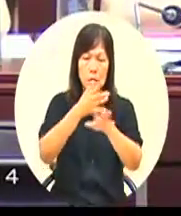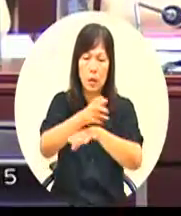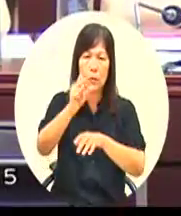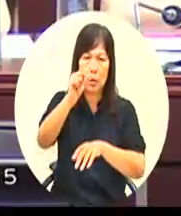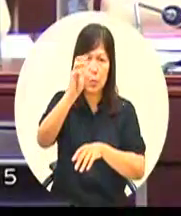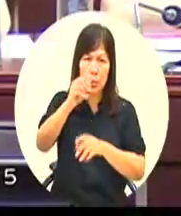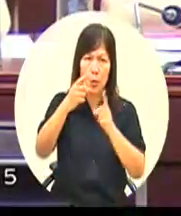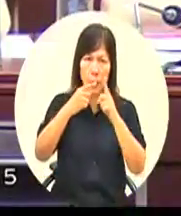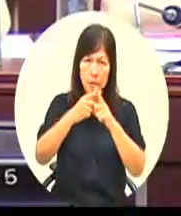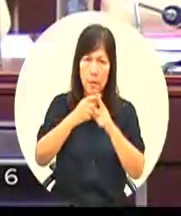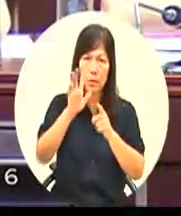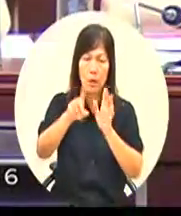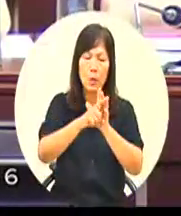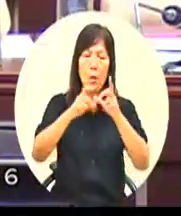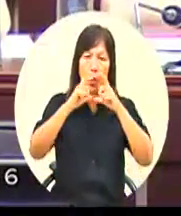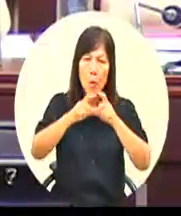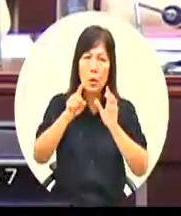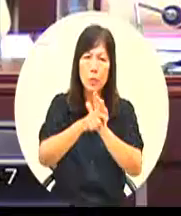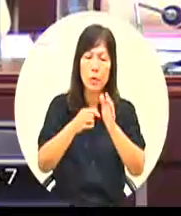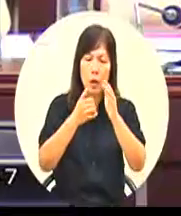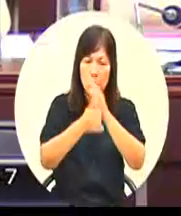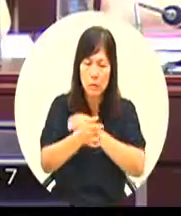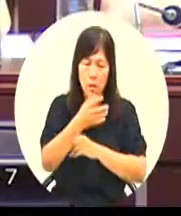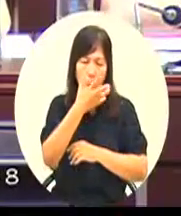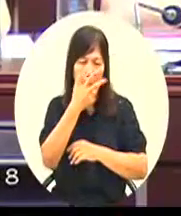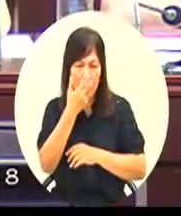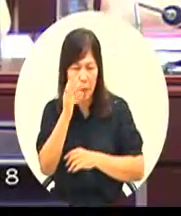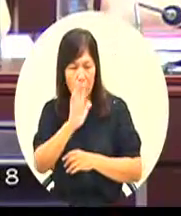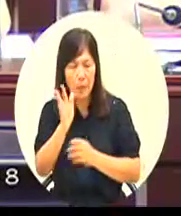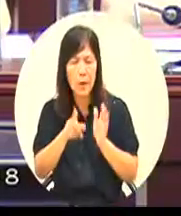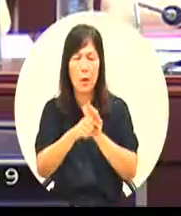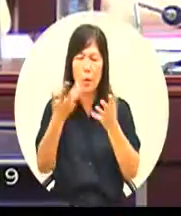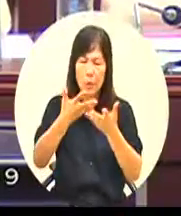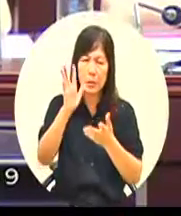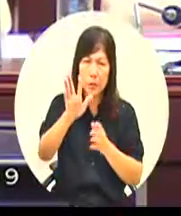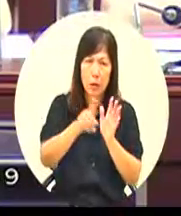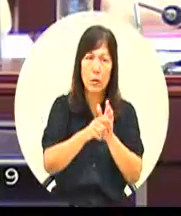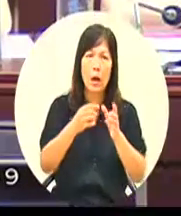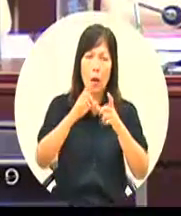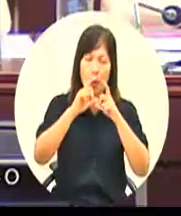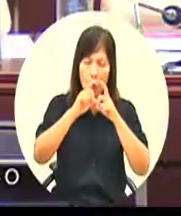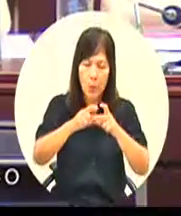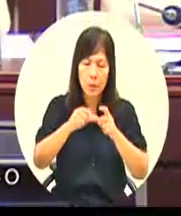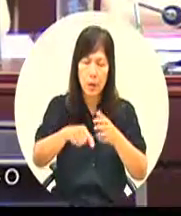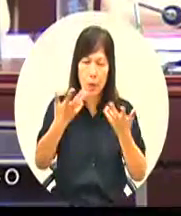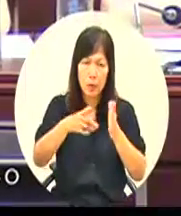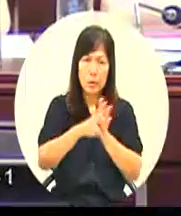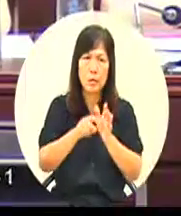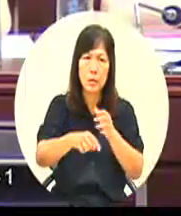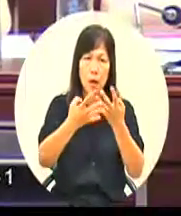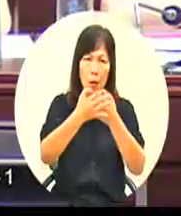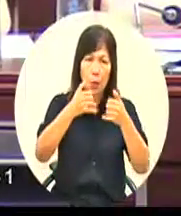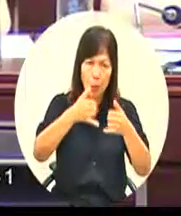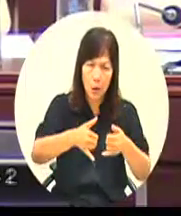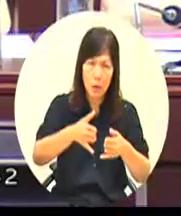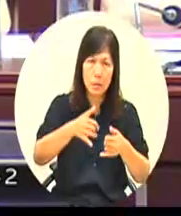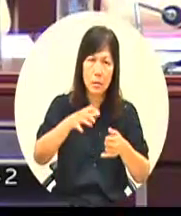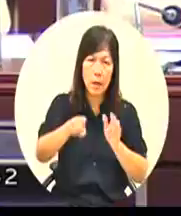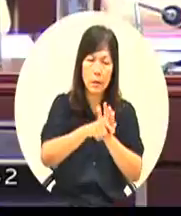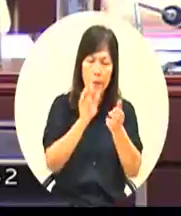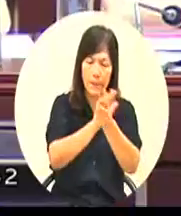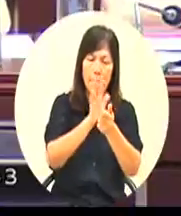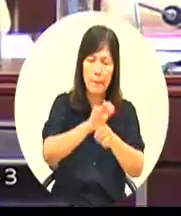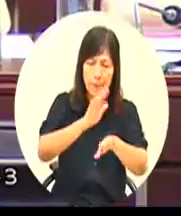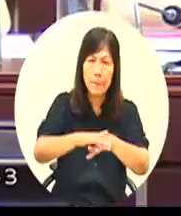生，可他会反映说，他进去不方便或者有些问题，只要他反映了问题，这个网站就会有人进入协助